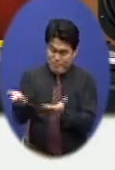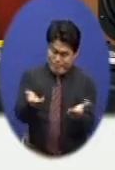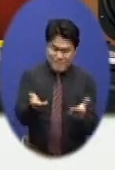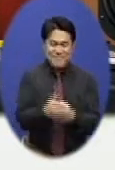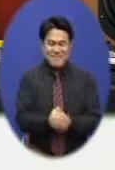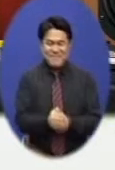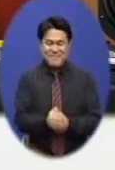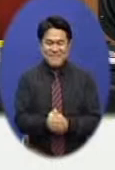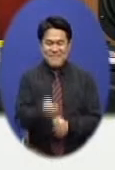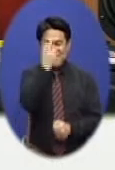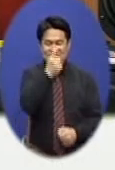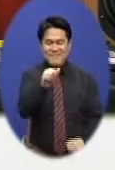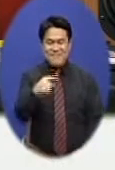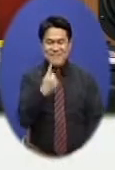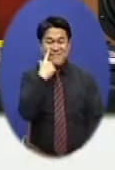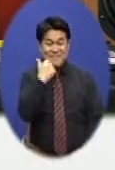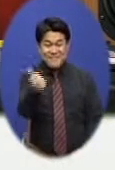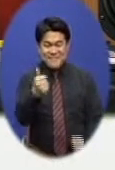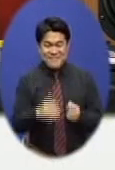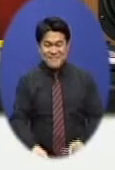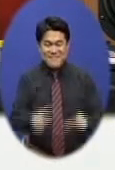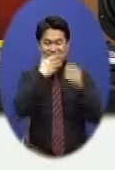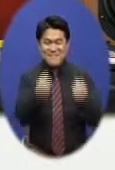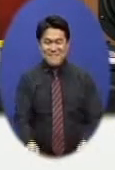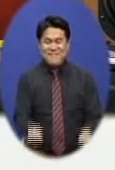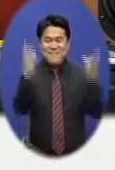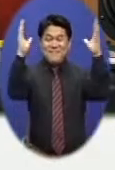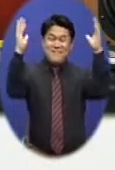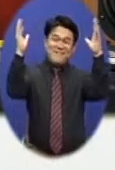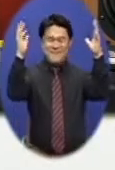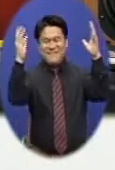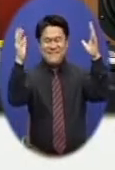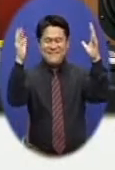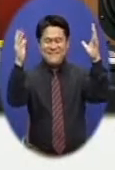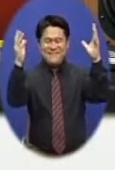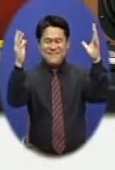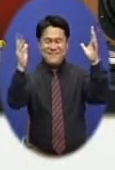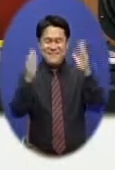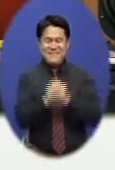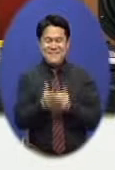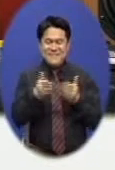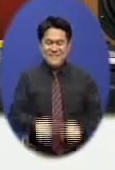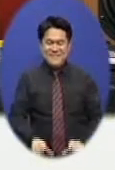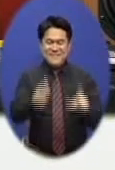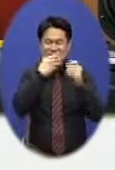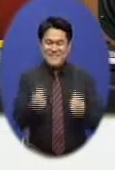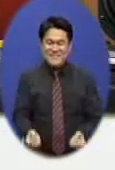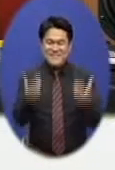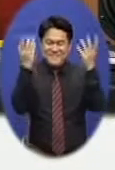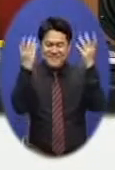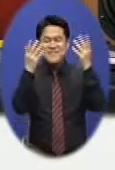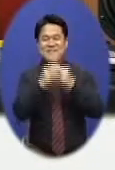네. 자 최광호 아버님 생신을 축하드려요. 생신